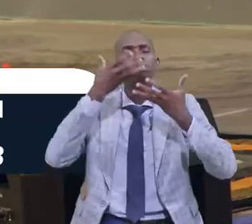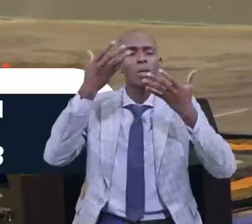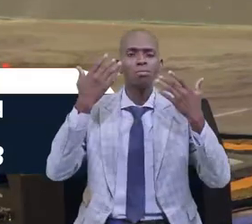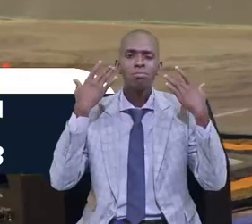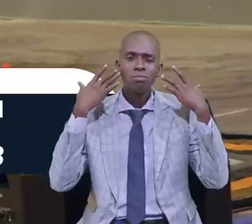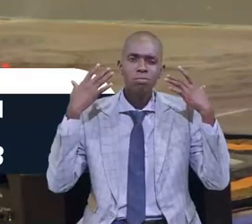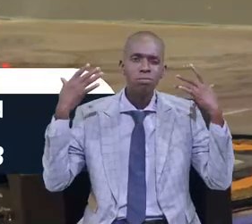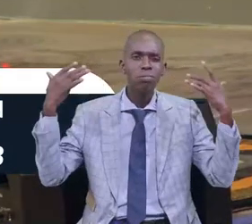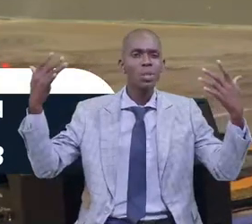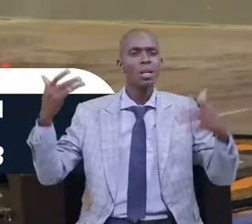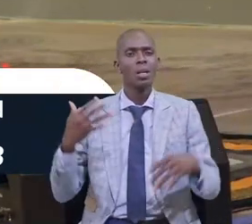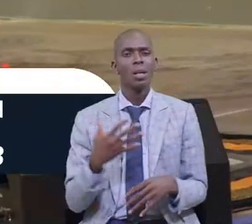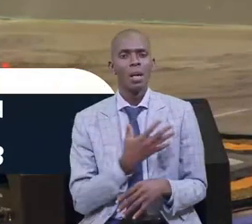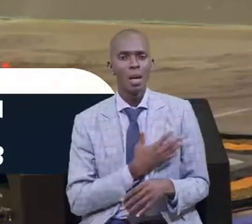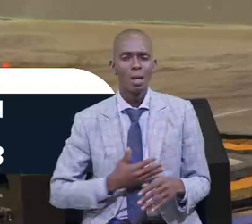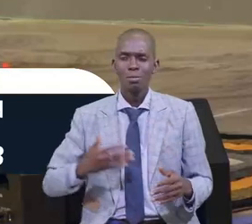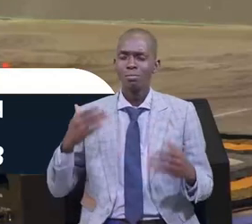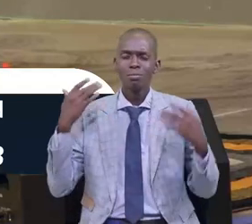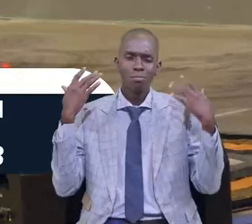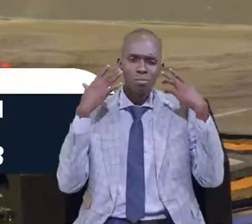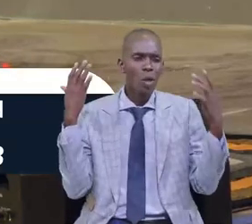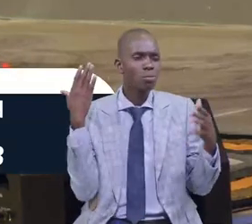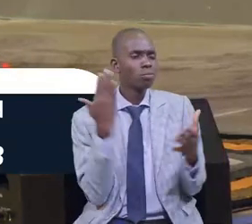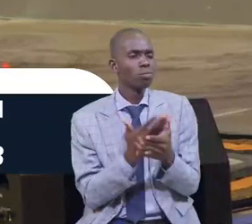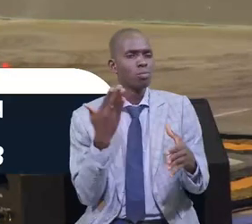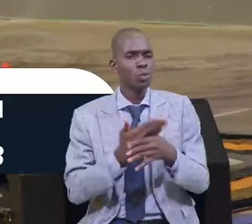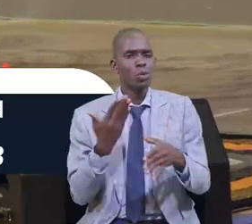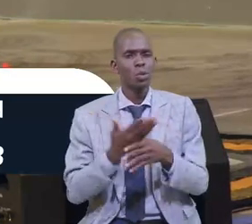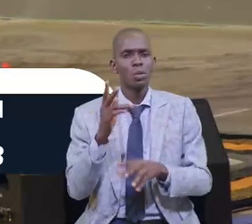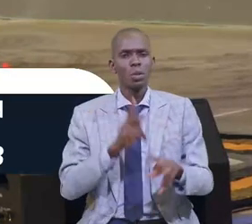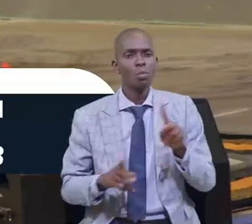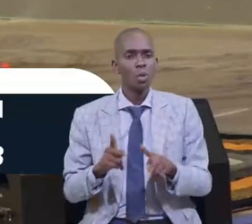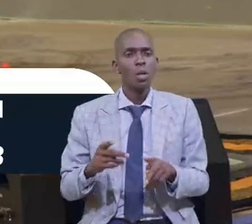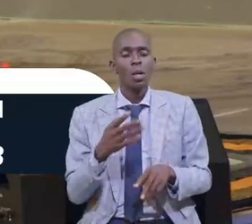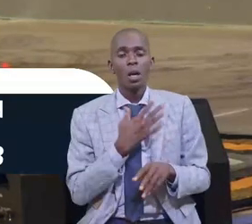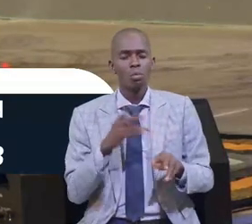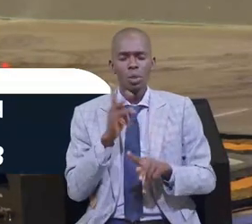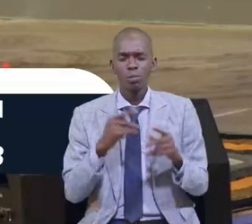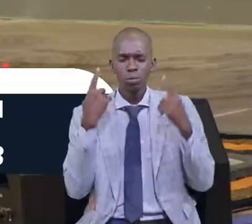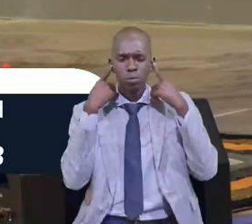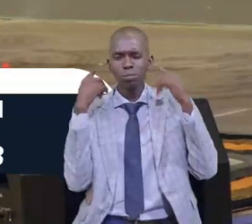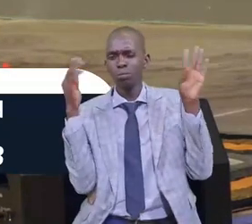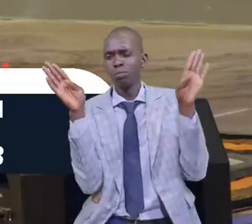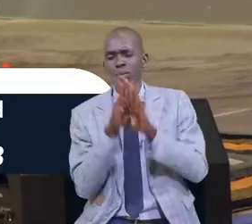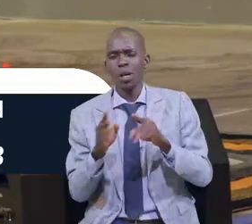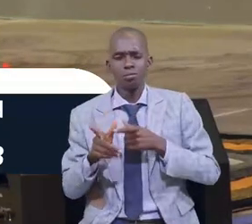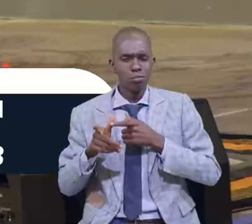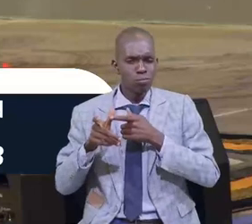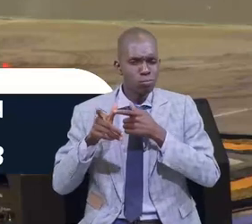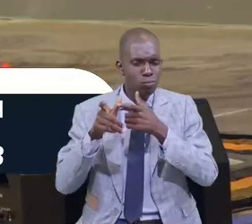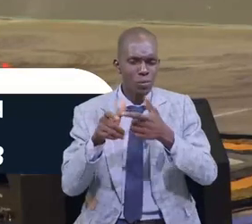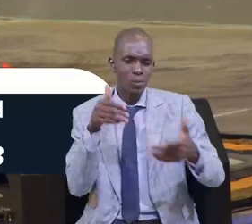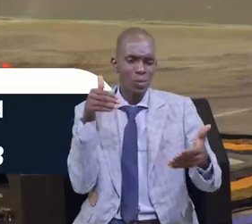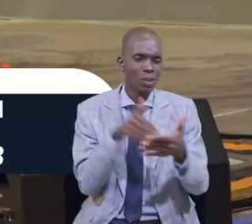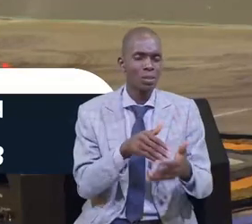cris en se bouchant les oreilles et ils se précipitèrent tous ensemble sur